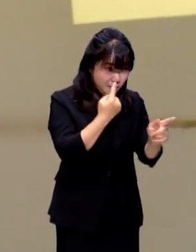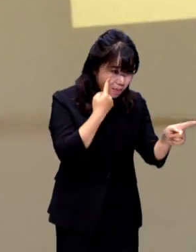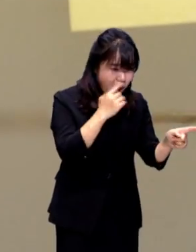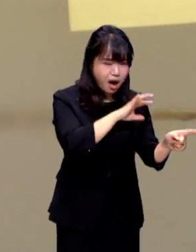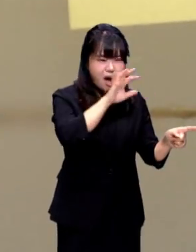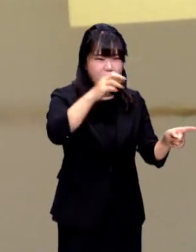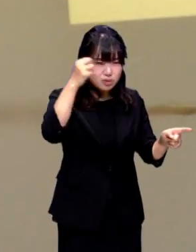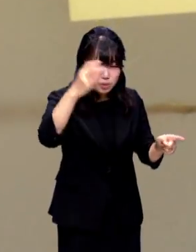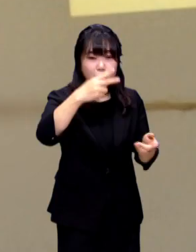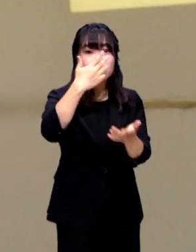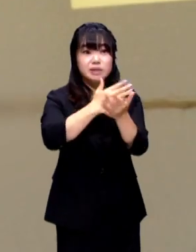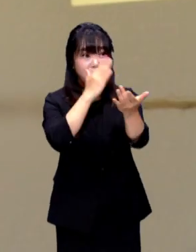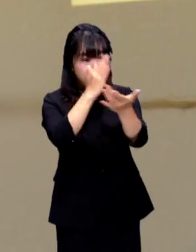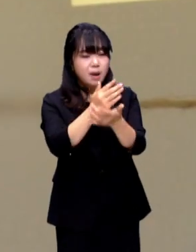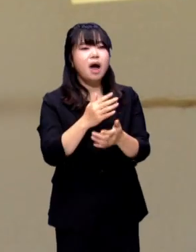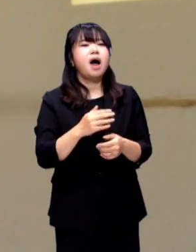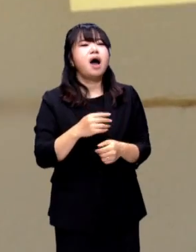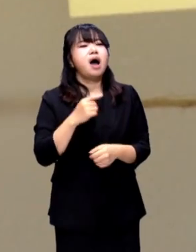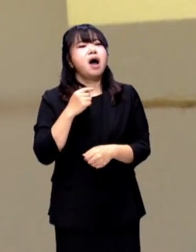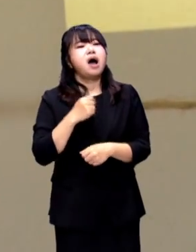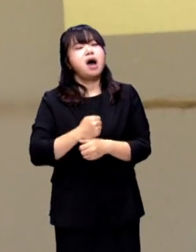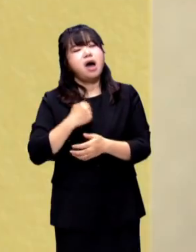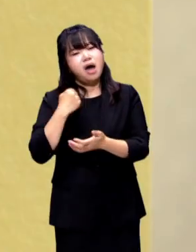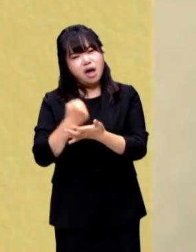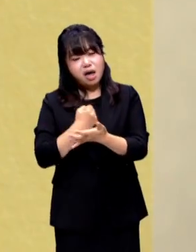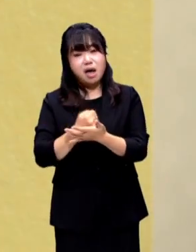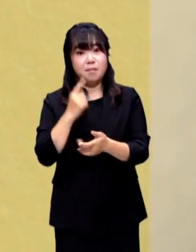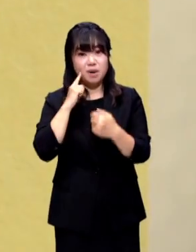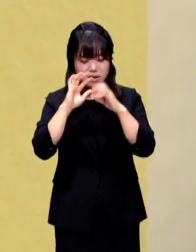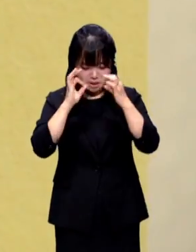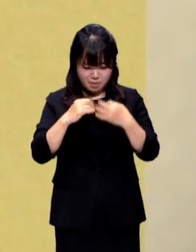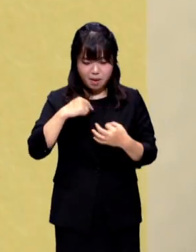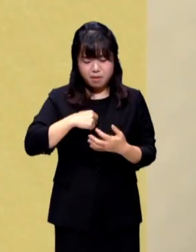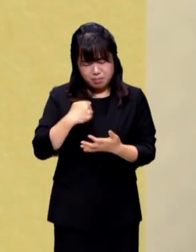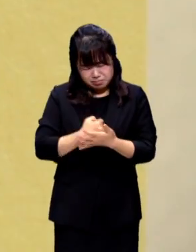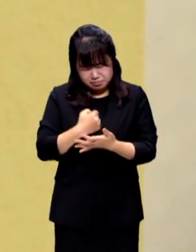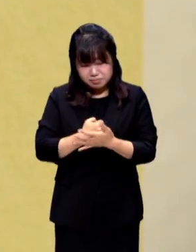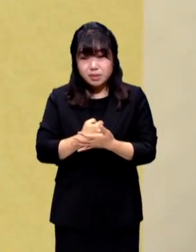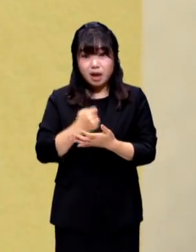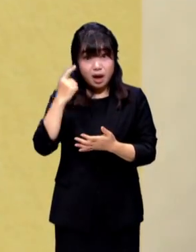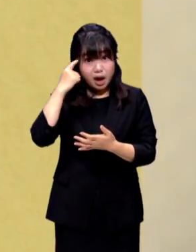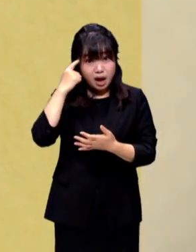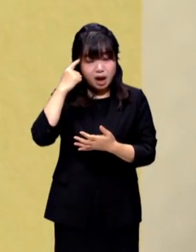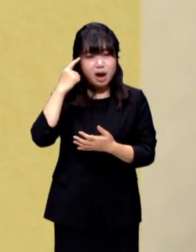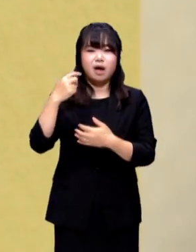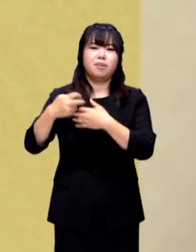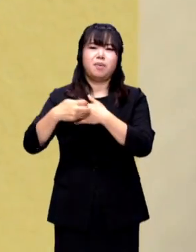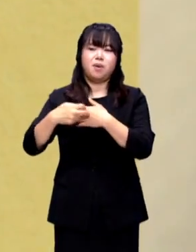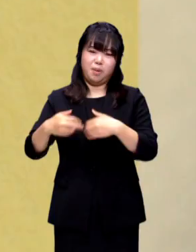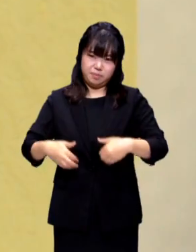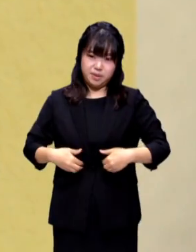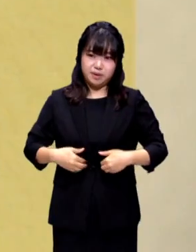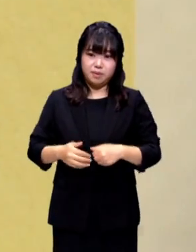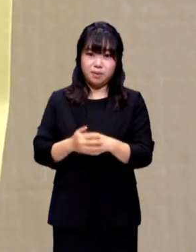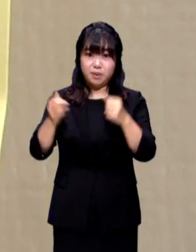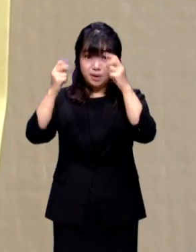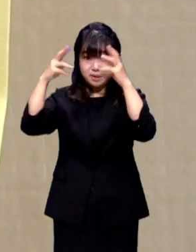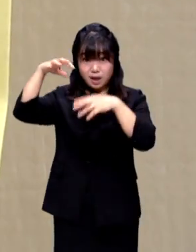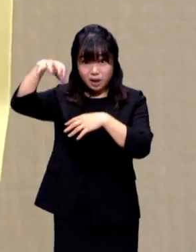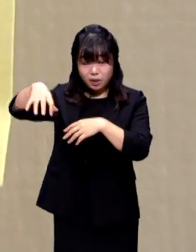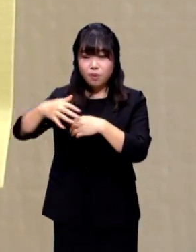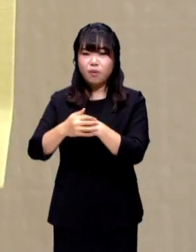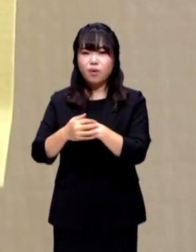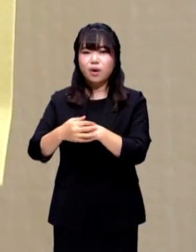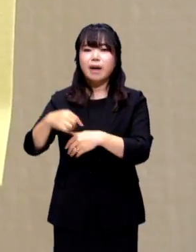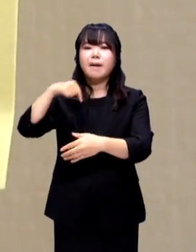참사. 본인 어려움을 느끼는 경우는 정신 건강을 직접 돌봐야 합니다. 대학들도 이번 참사로 심리